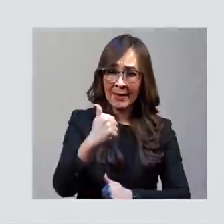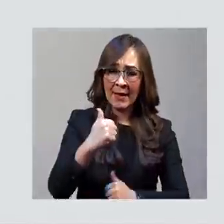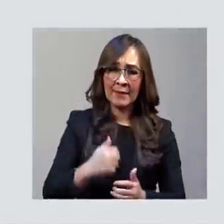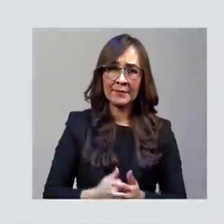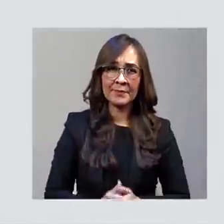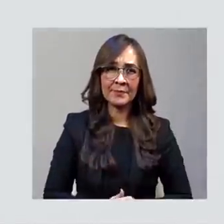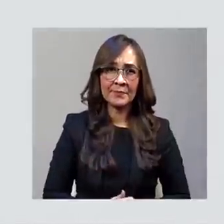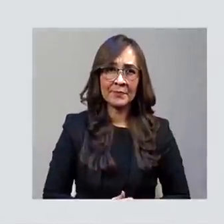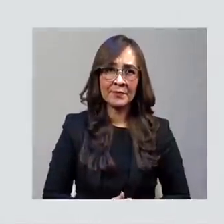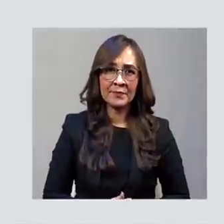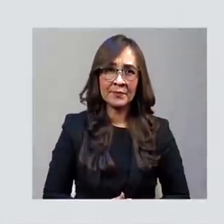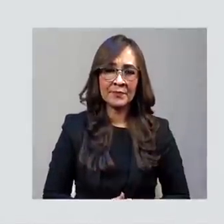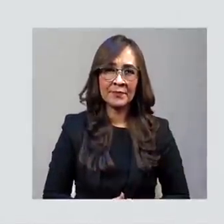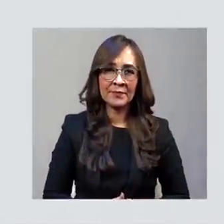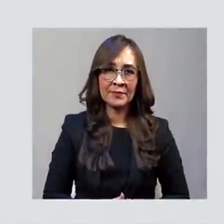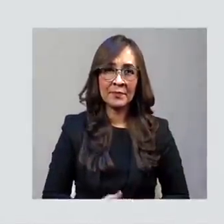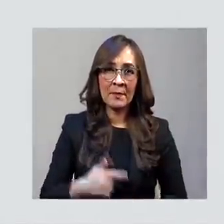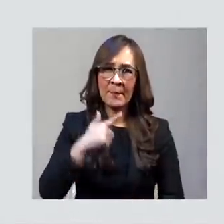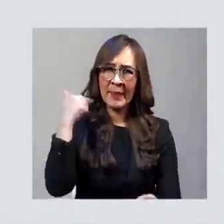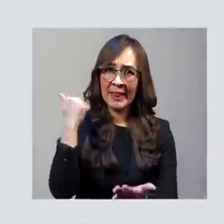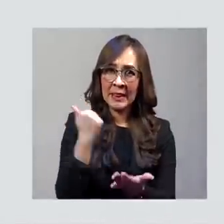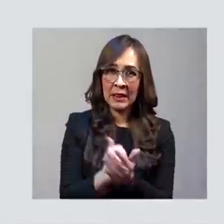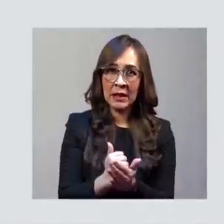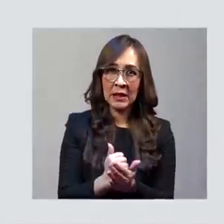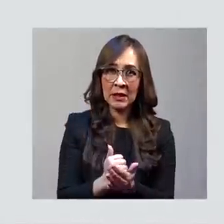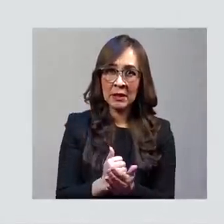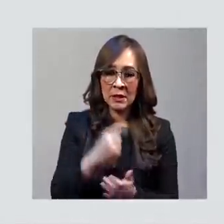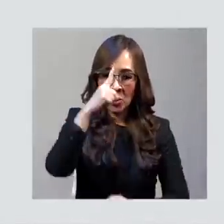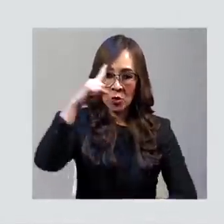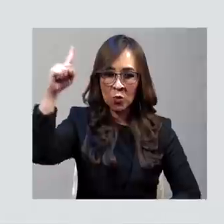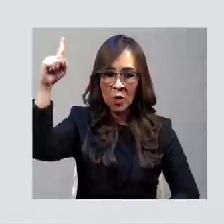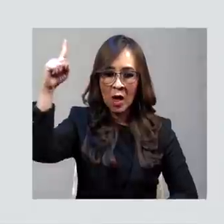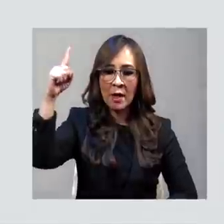Tuhan, mutlak. Allah mau lihat kita maju.